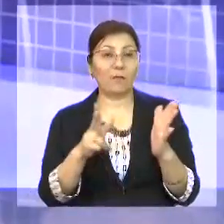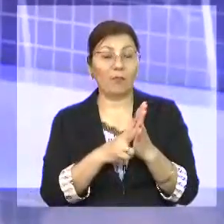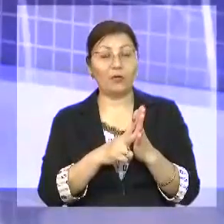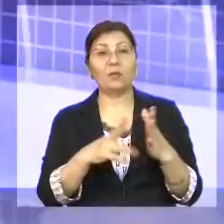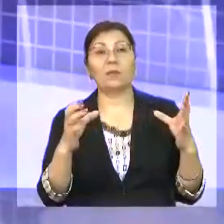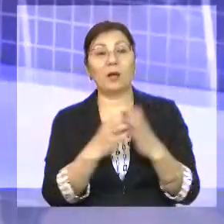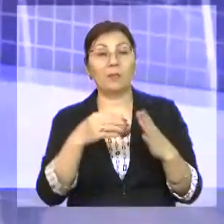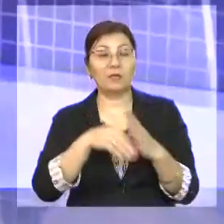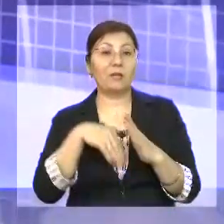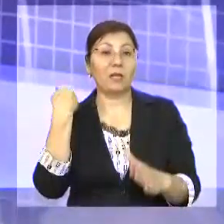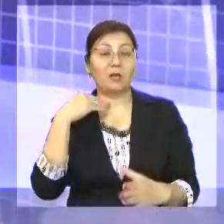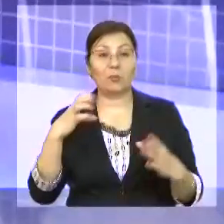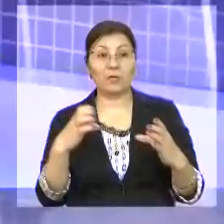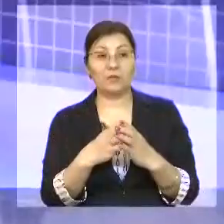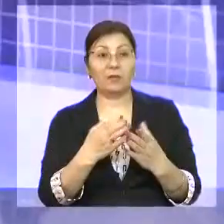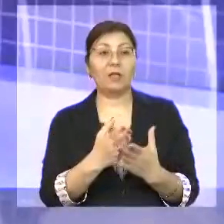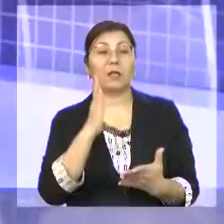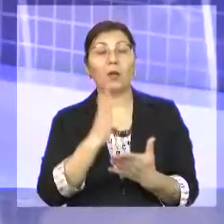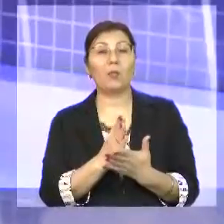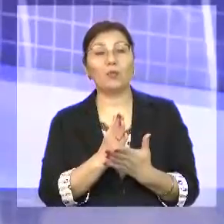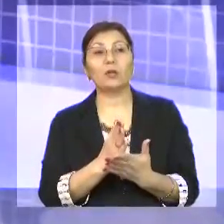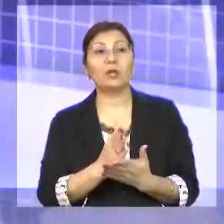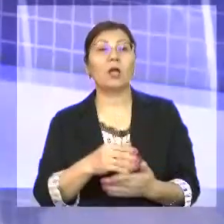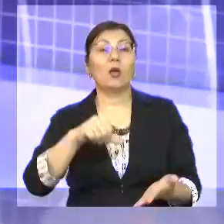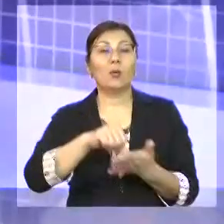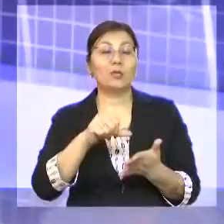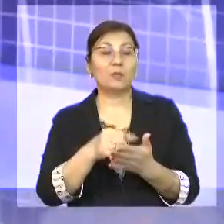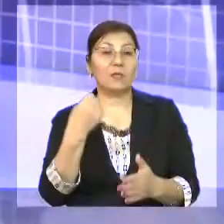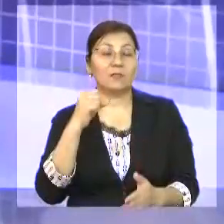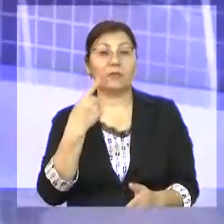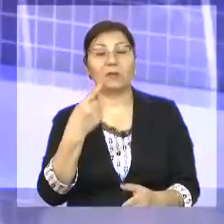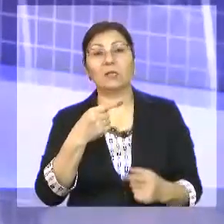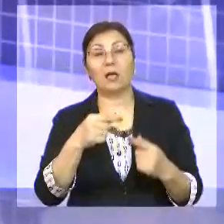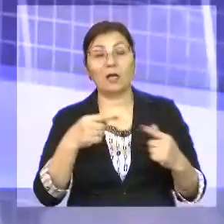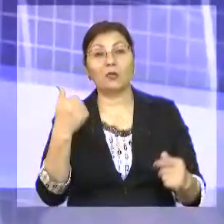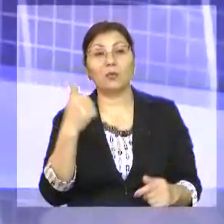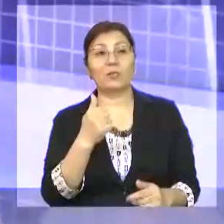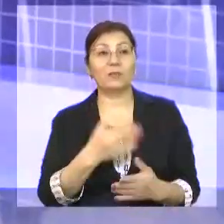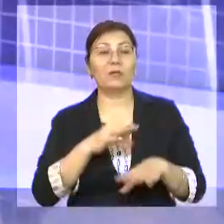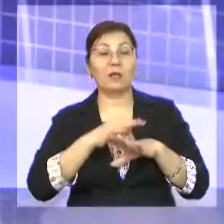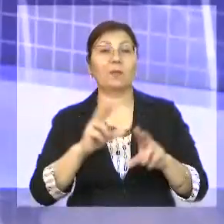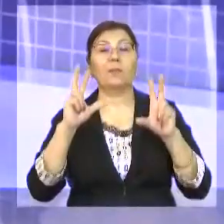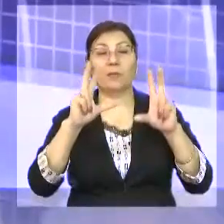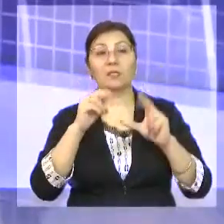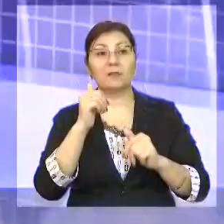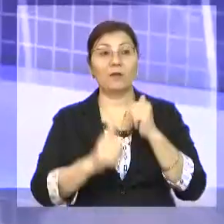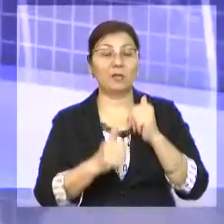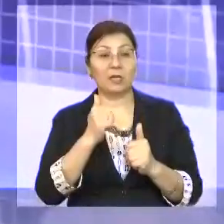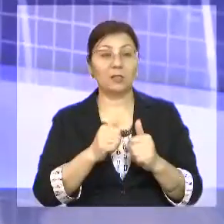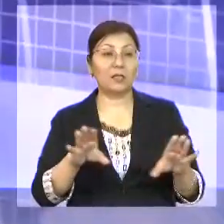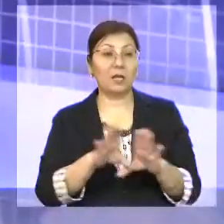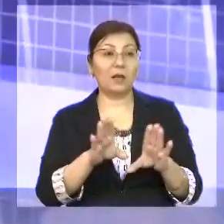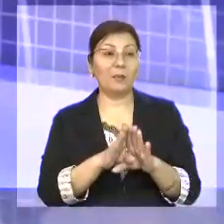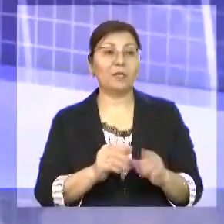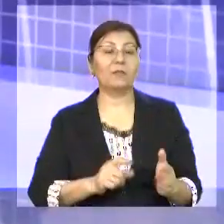дружин в числе которых Актюбинская команда будет бороться за главный трофеи в течение недели отметим проведение волейбольного кубка символизирует